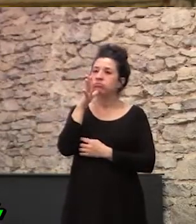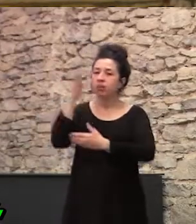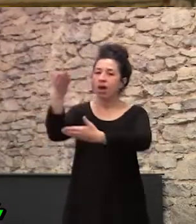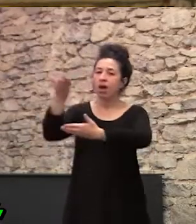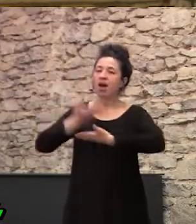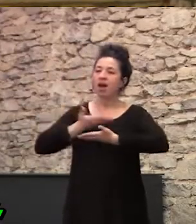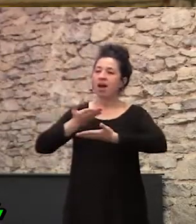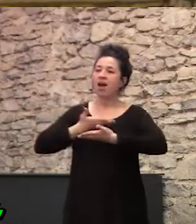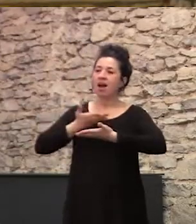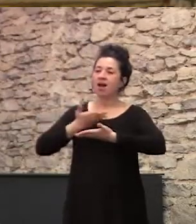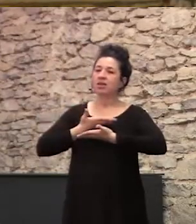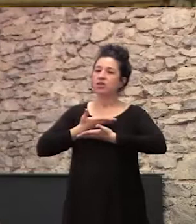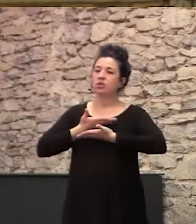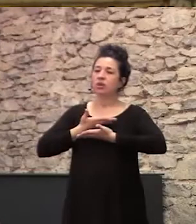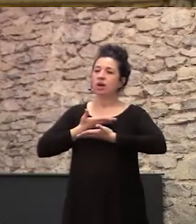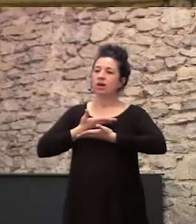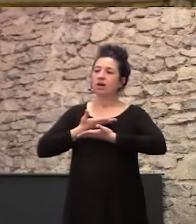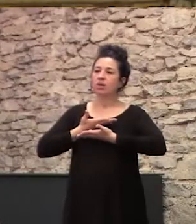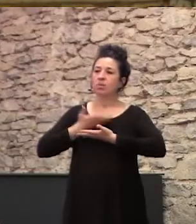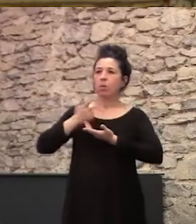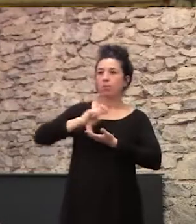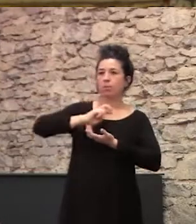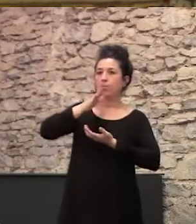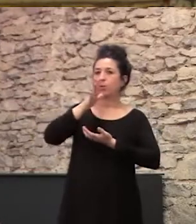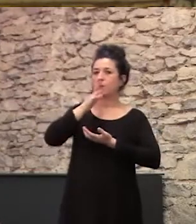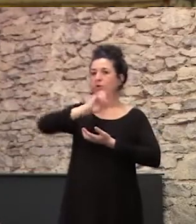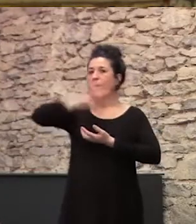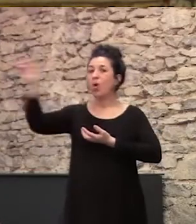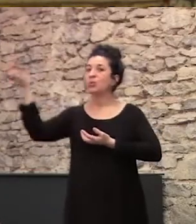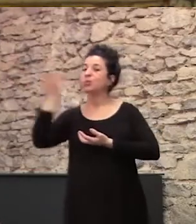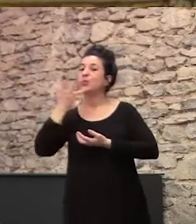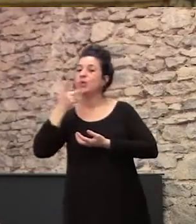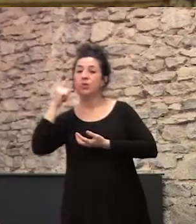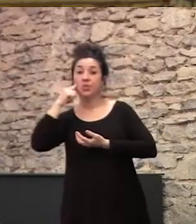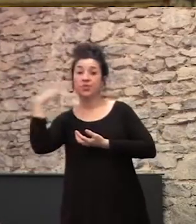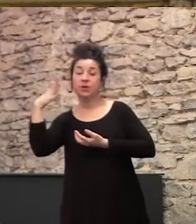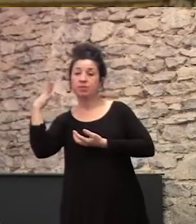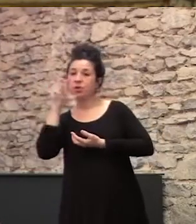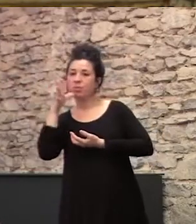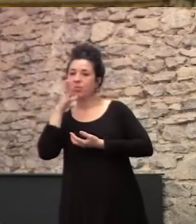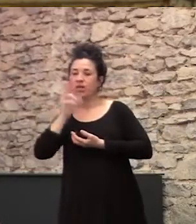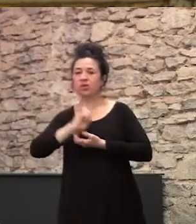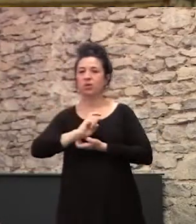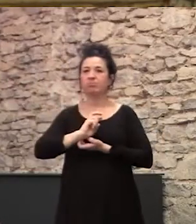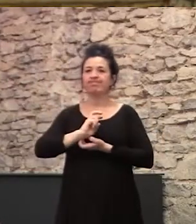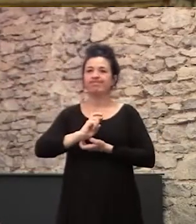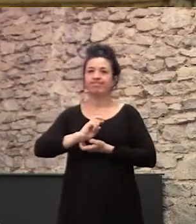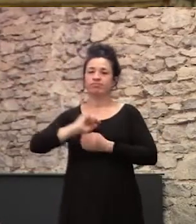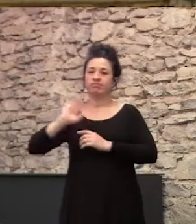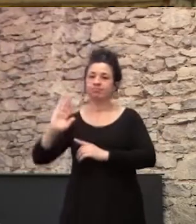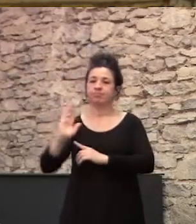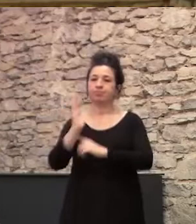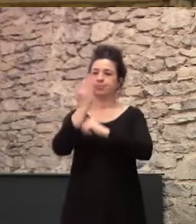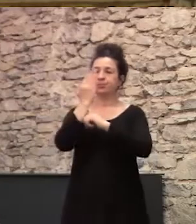didala beste gauza batu den ezagun izateak eta horregatik iritsi izkidala baita ere zera batzuk,